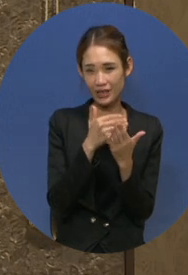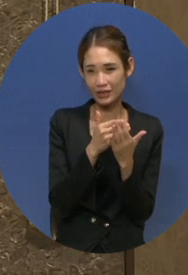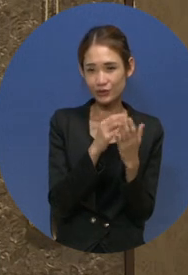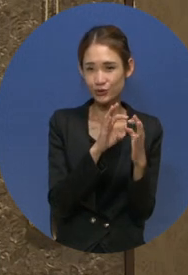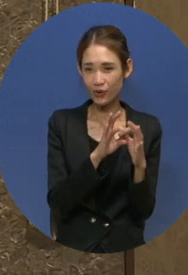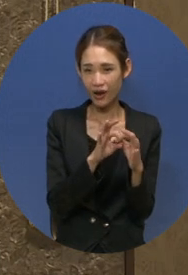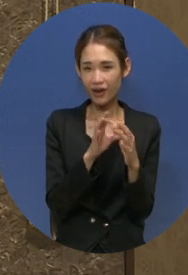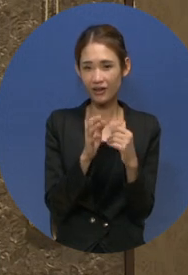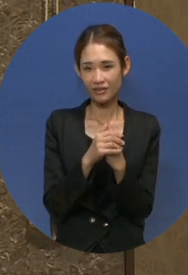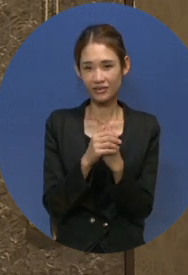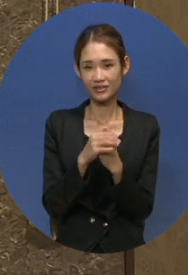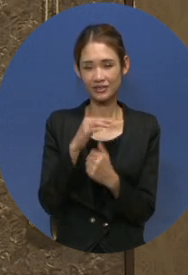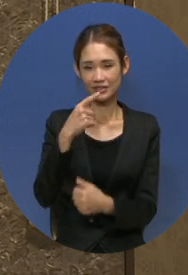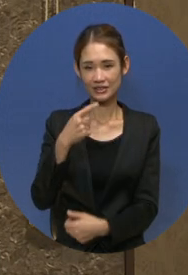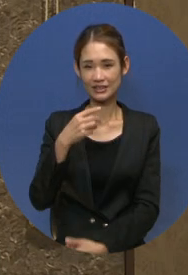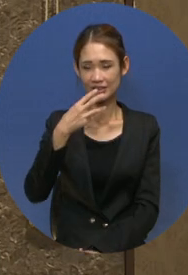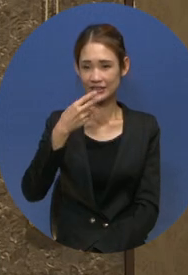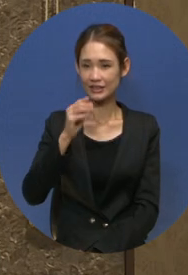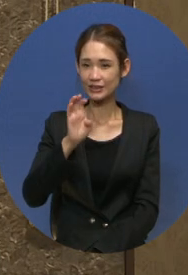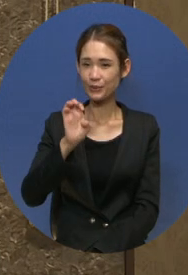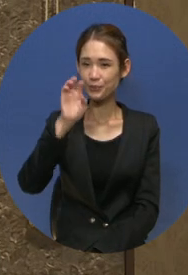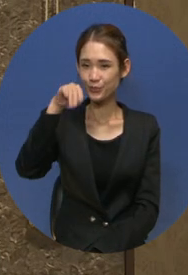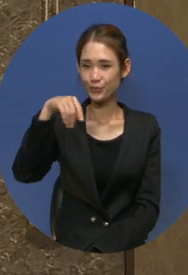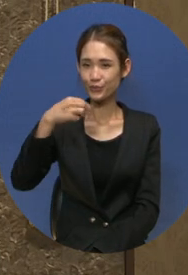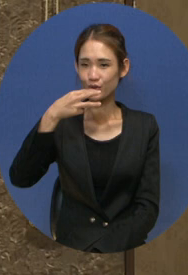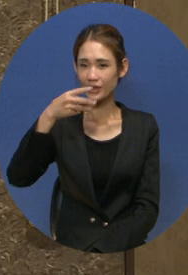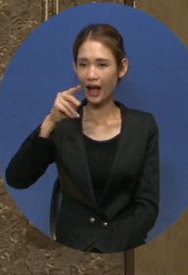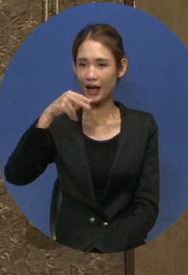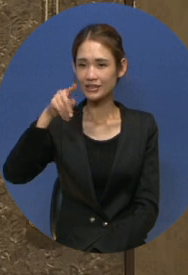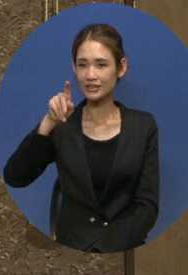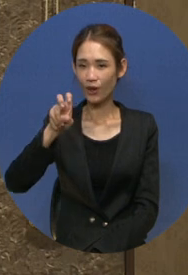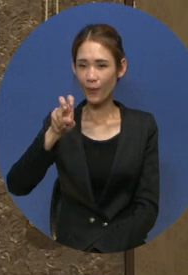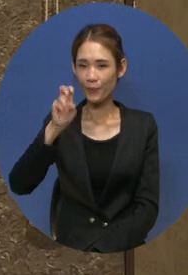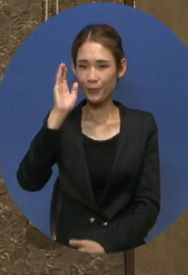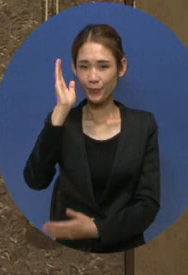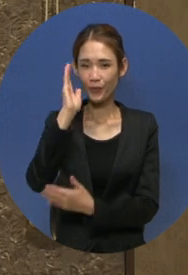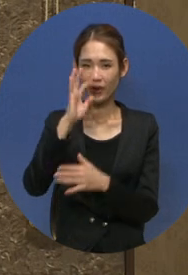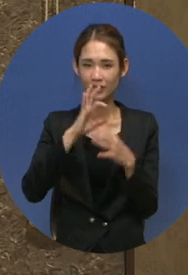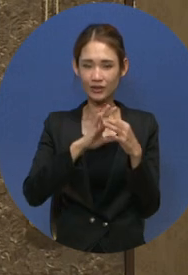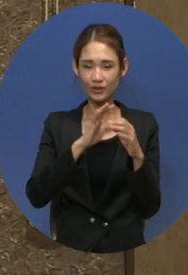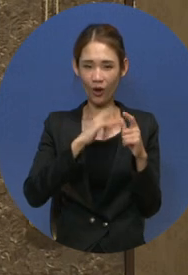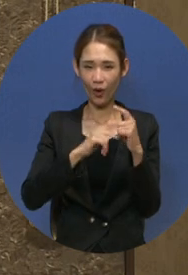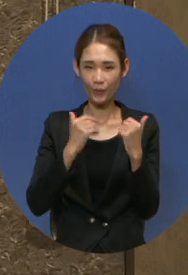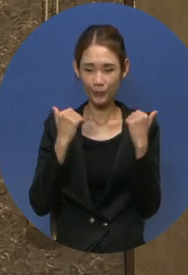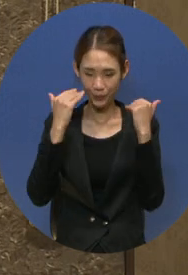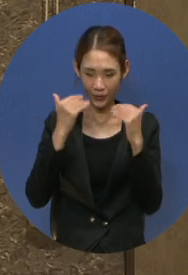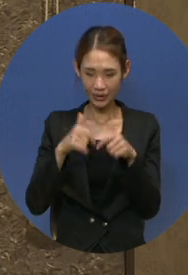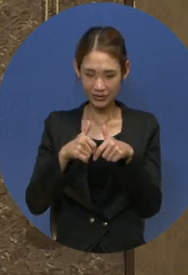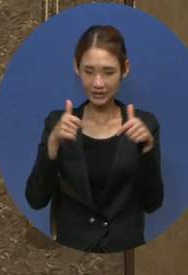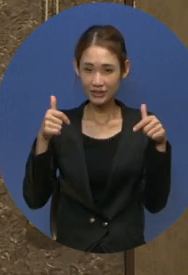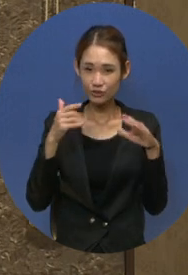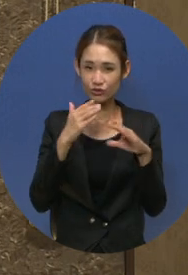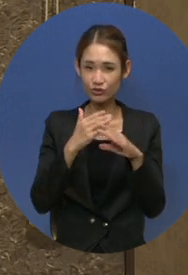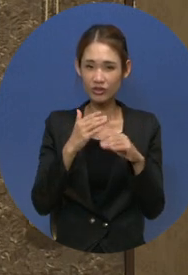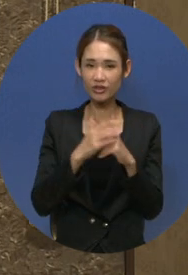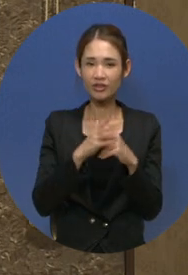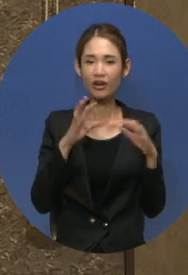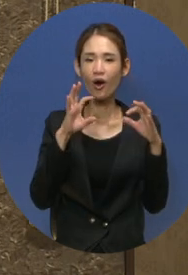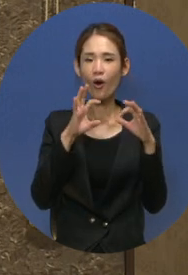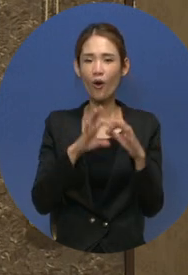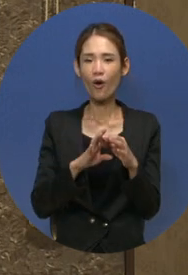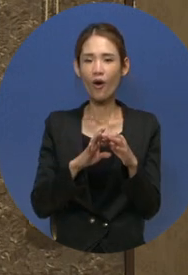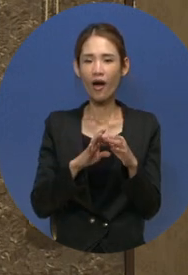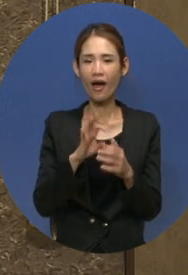분야와 관련해서는 이 드림 블러썸 아카데미를 통해서 저희가 발달장애인들의 역량을 키우고요. 참 이거 관련해서